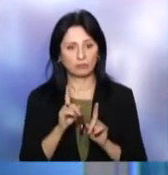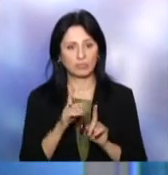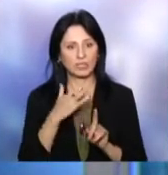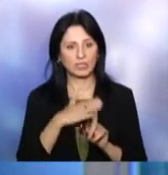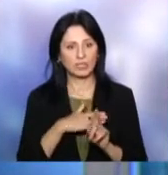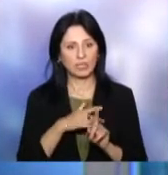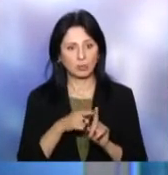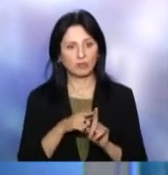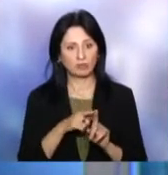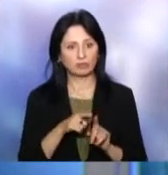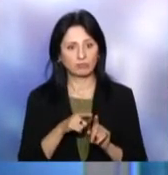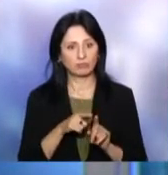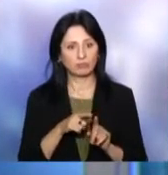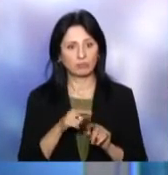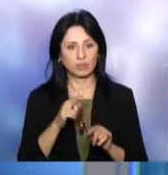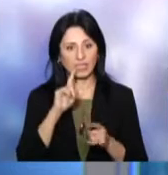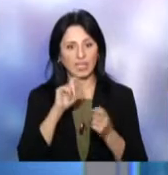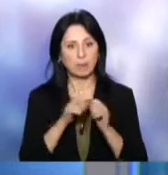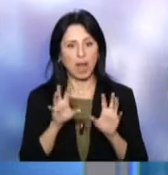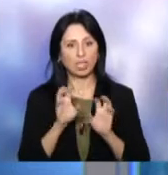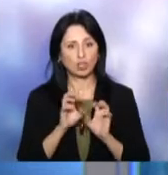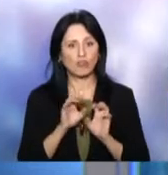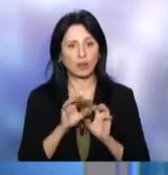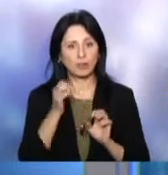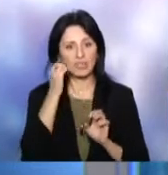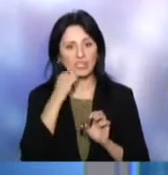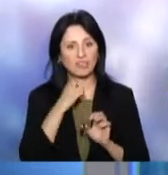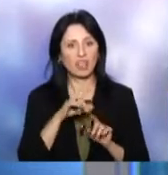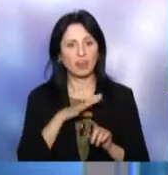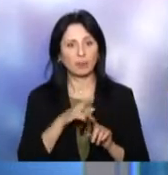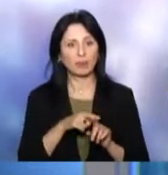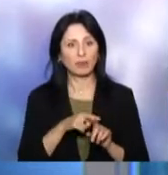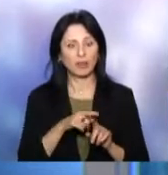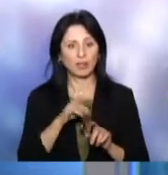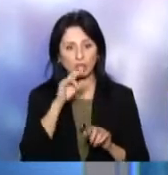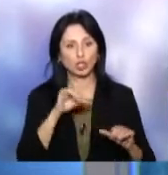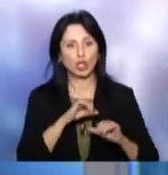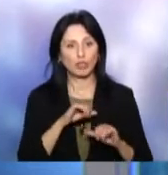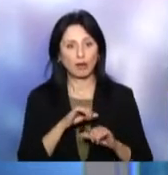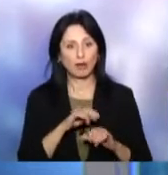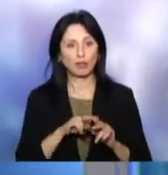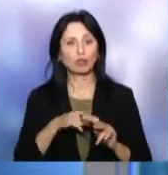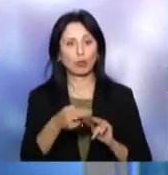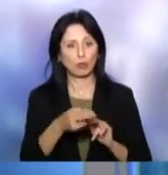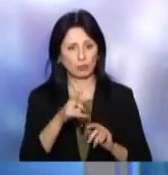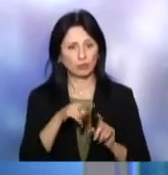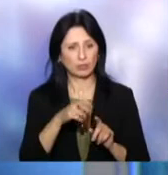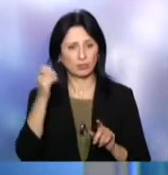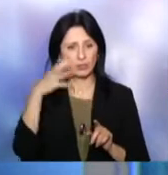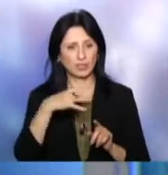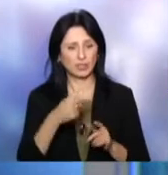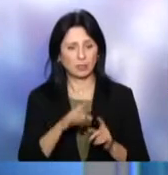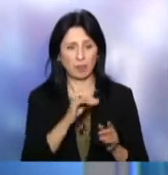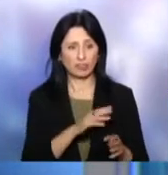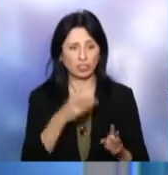საკმაოდ ვერაგი ამ თვალსაზრით იმახსოვრებს ჩვენს ძველ ასე ვთქვათ ცოდვებს და აღმოჩნდა, რომ მზესთან დაკავშირებული ინფორმაცია,